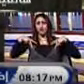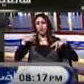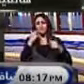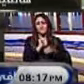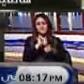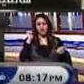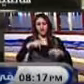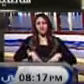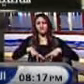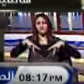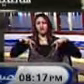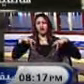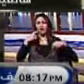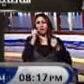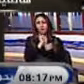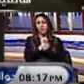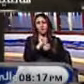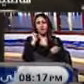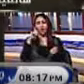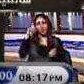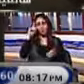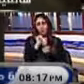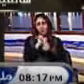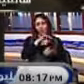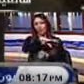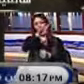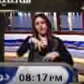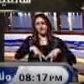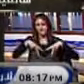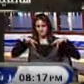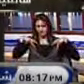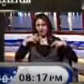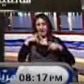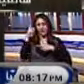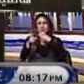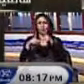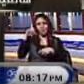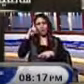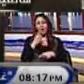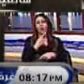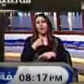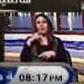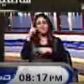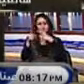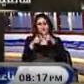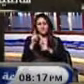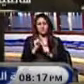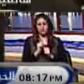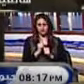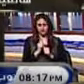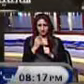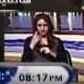بفرح رهيب، لان كان مدعين بالحق المادي وكان عددهم قليل جدا، وكان الموجودين كلهم مؤيدين لمبارك، لان احنا شفنا في الاونه الاخيره